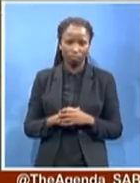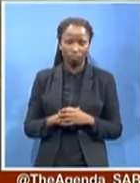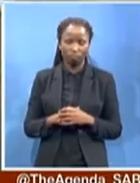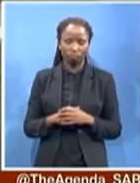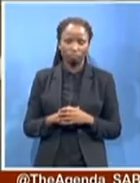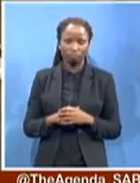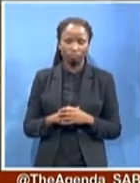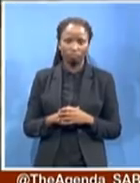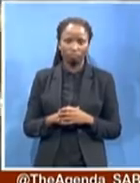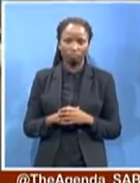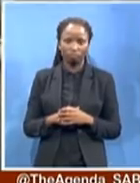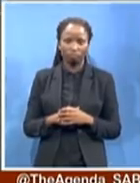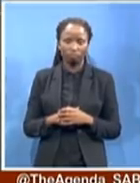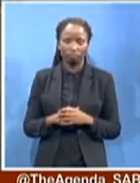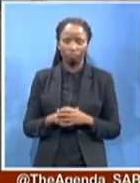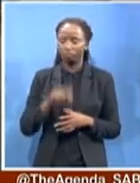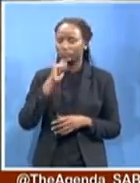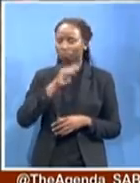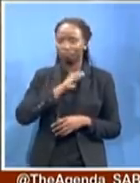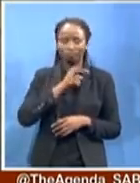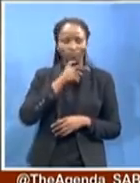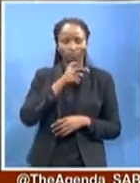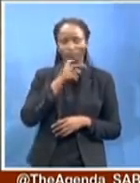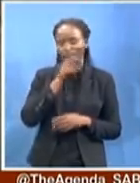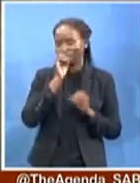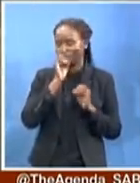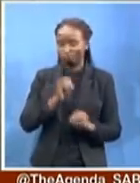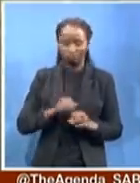nje ukukhuluma. Sihlangana sibingelelana.